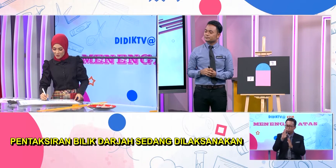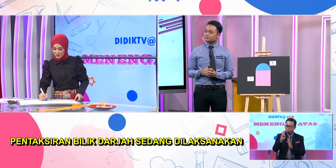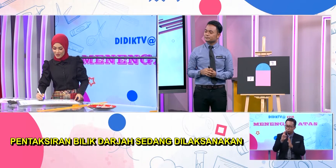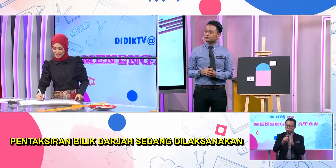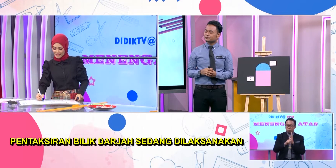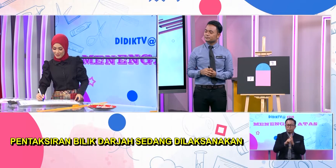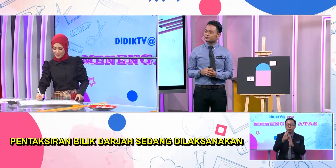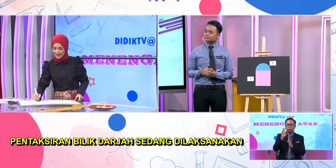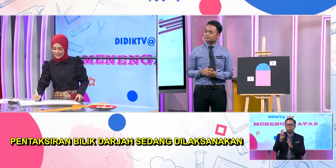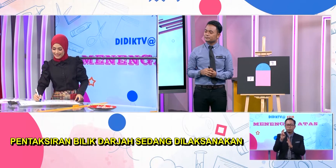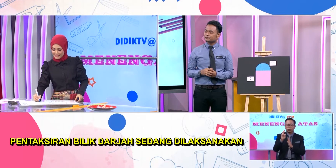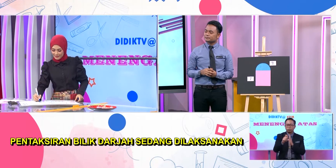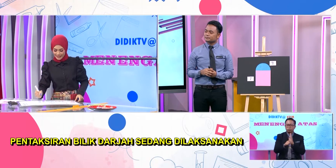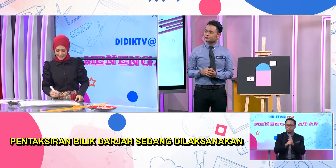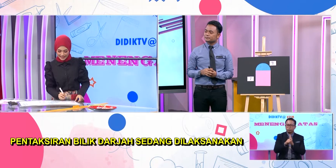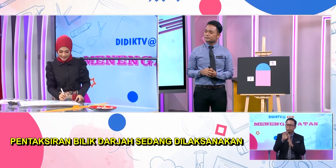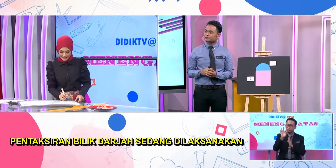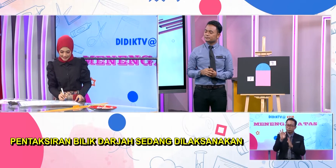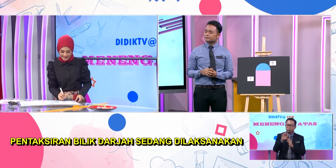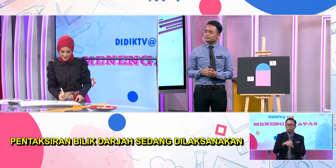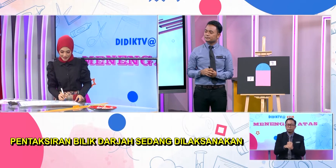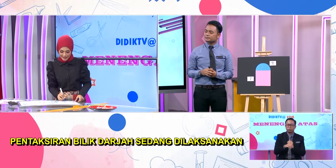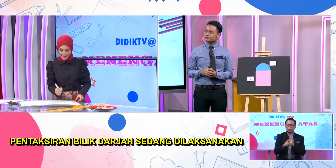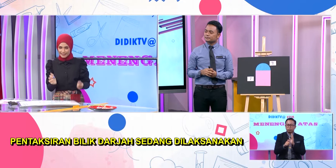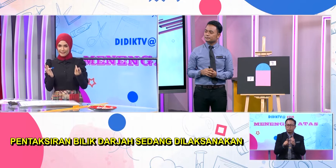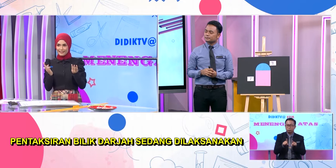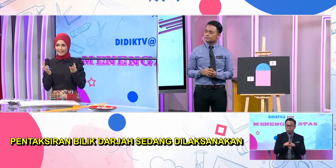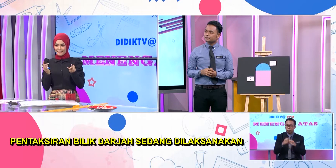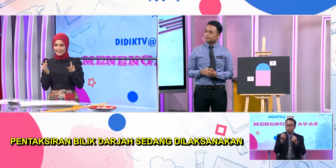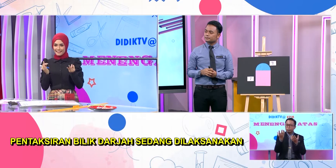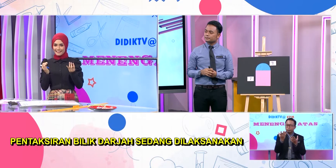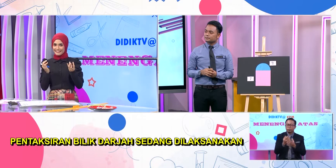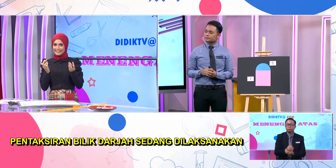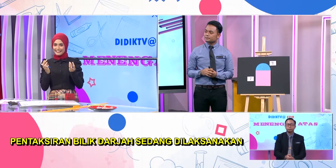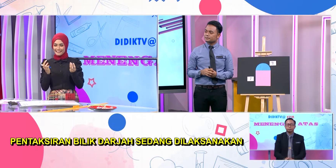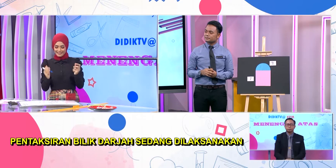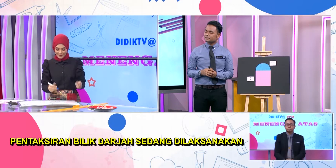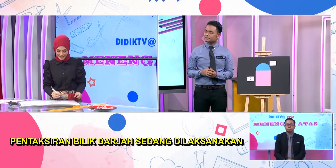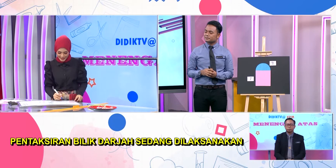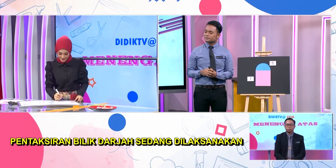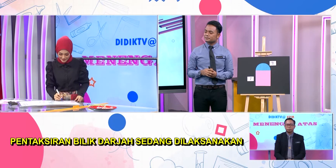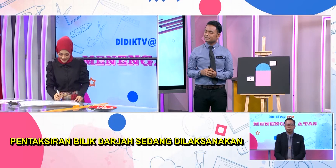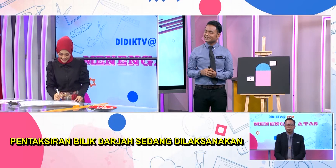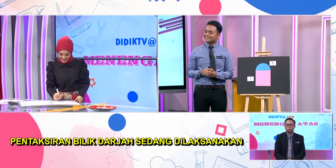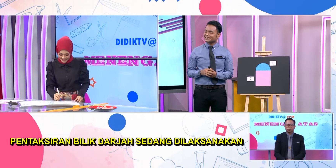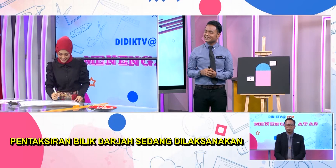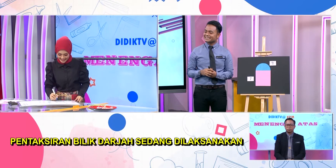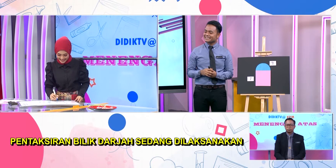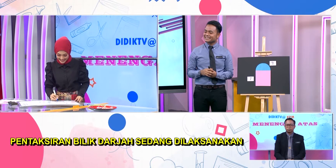j7 + 9 = kira-kira Ok